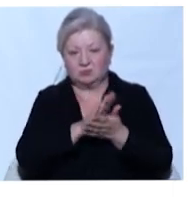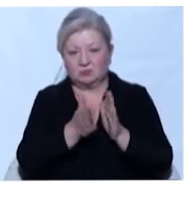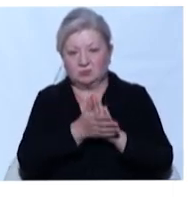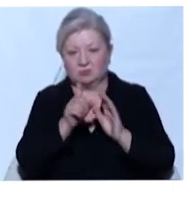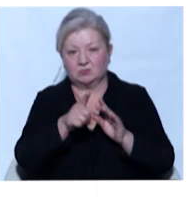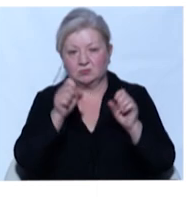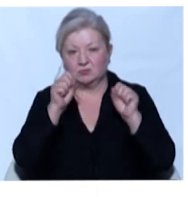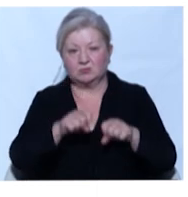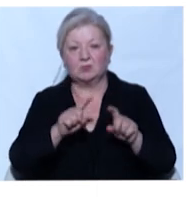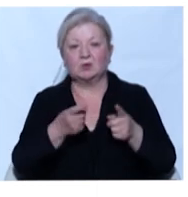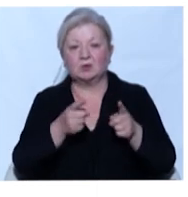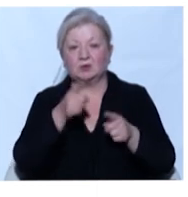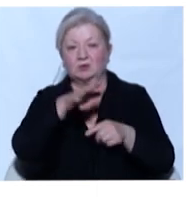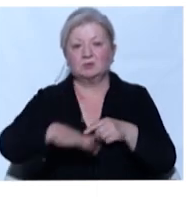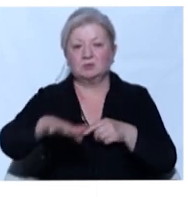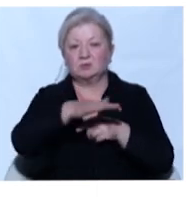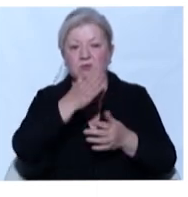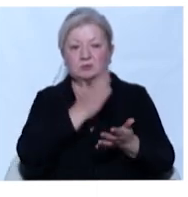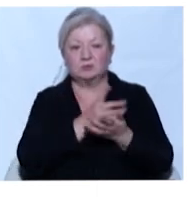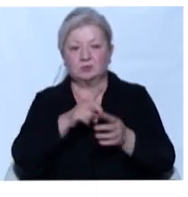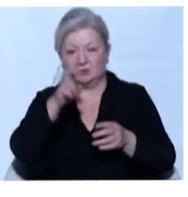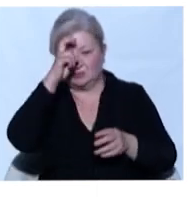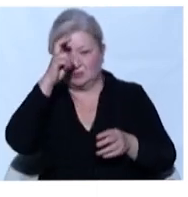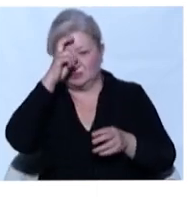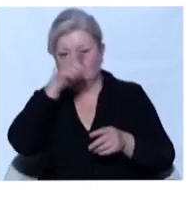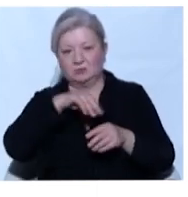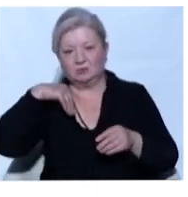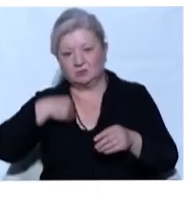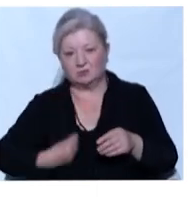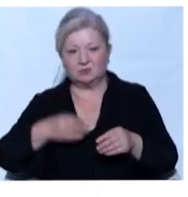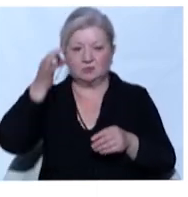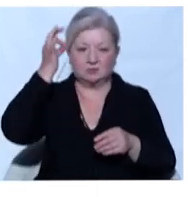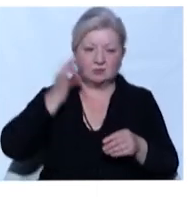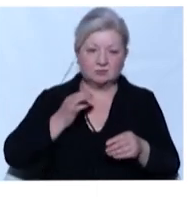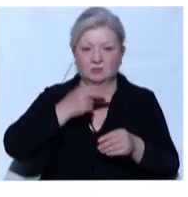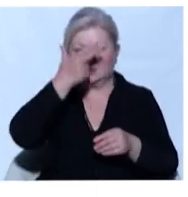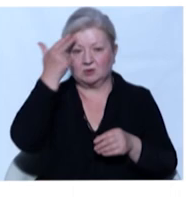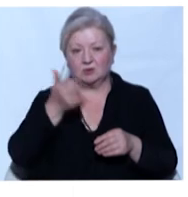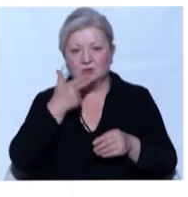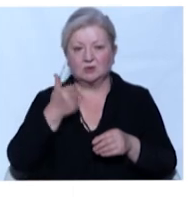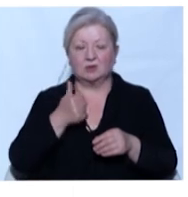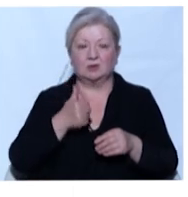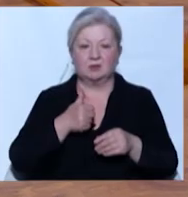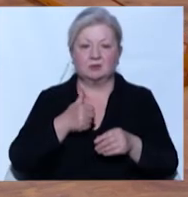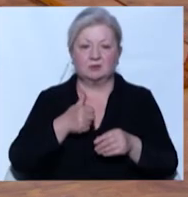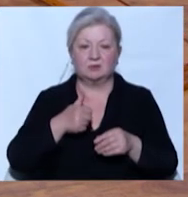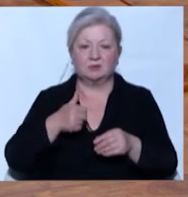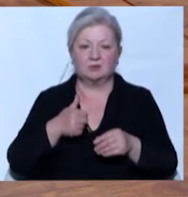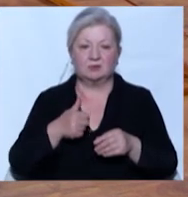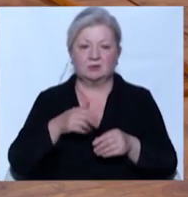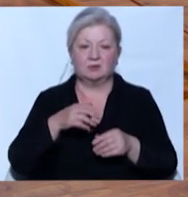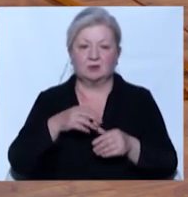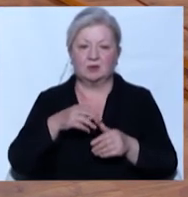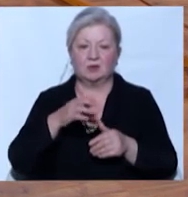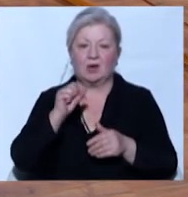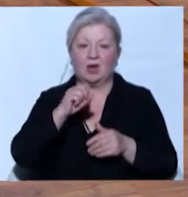და რატომ? ის მდებარეობს ისეთ ქვეყნებს შორის, როგორიც არის საფრანგეთი, გერმანია, იტალია და ავსტრია და უნდა გავითვალისწინოთ ისიც,